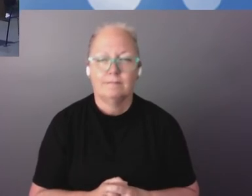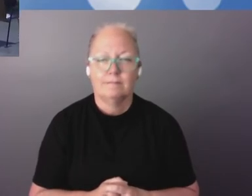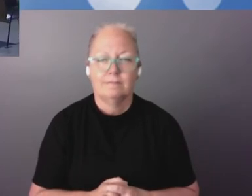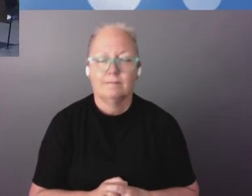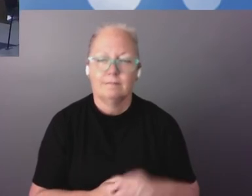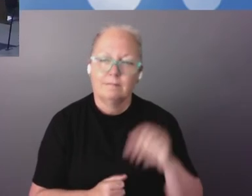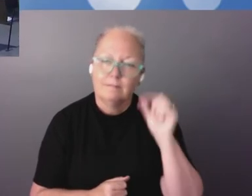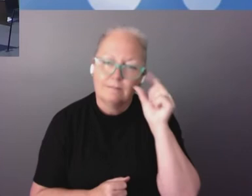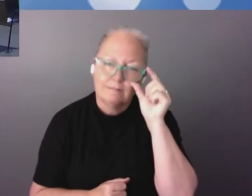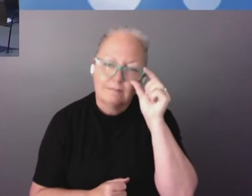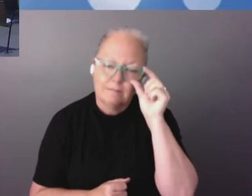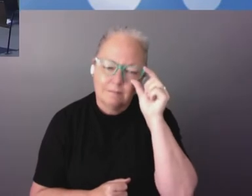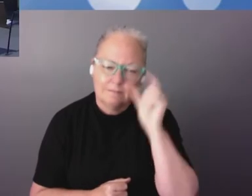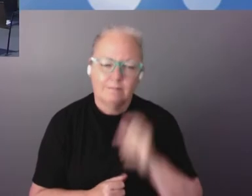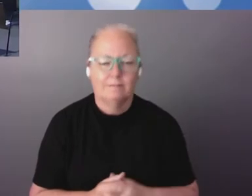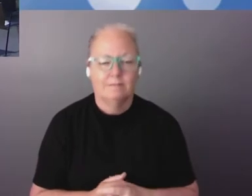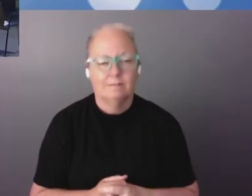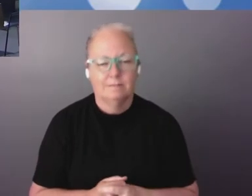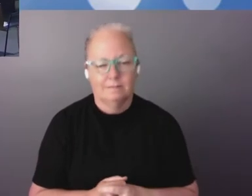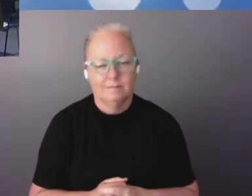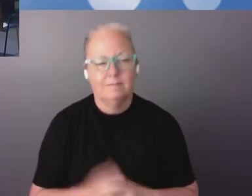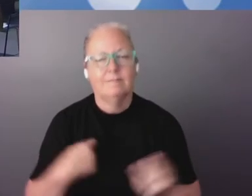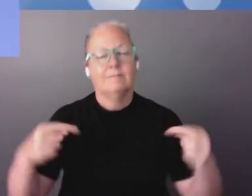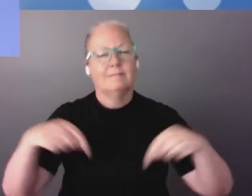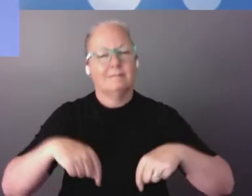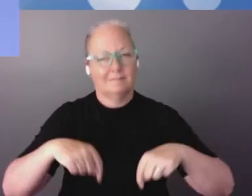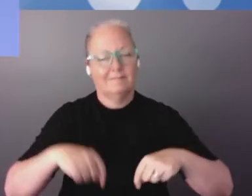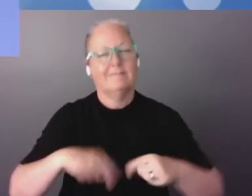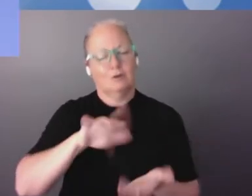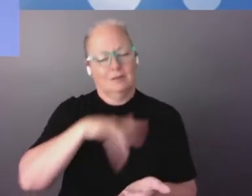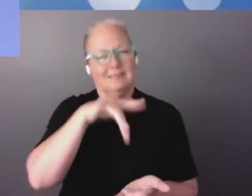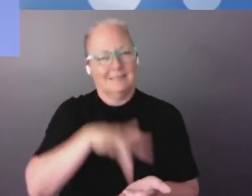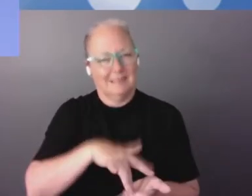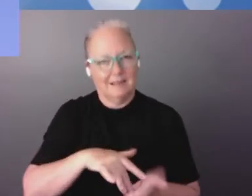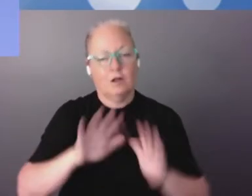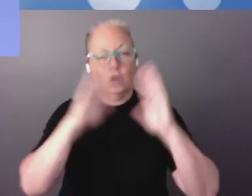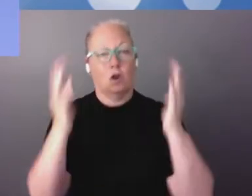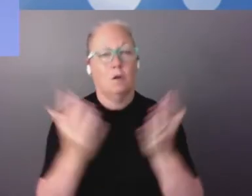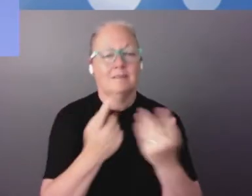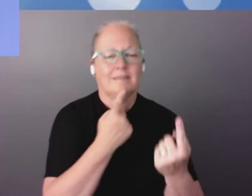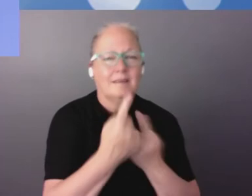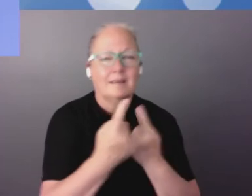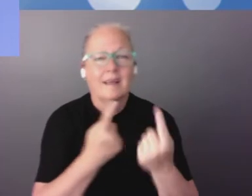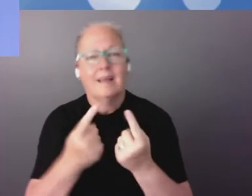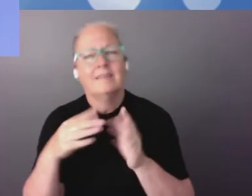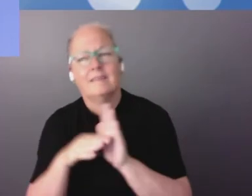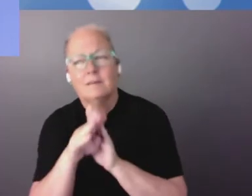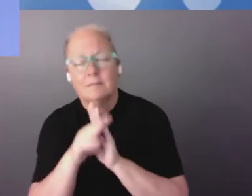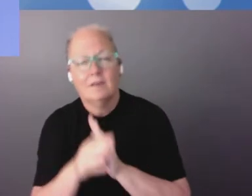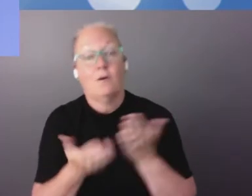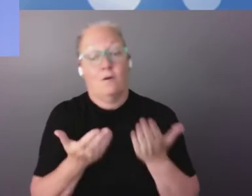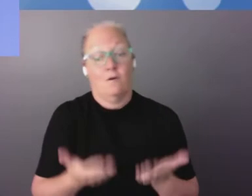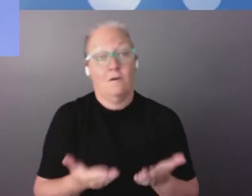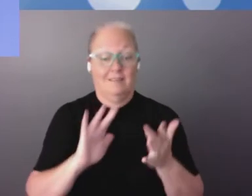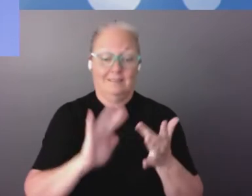السيد مارشين كروبا عمدة مدينة كاتوفيتسا تحدث إلينا، وهي المدينة التي تقع